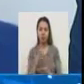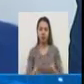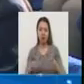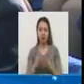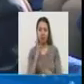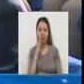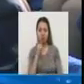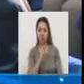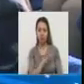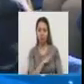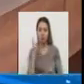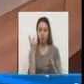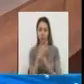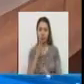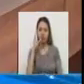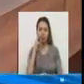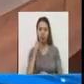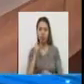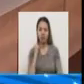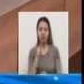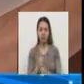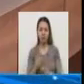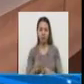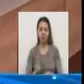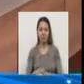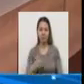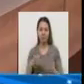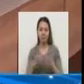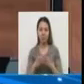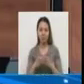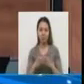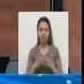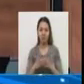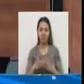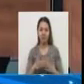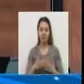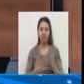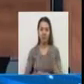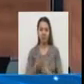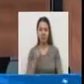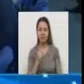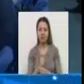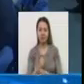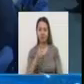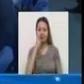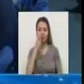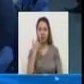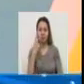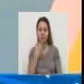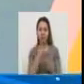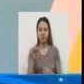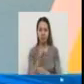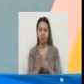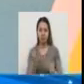ұлт болу үшін болашаққа қалай қадам басатынын, және бұқаралық сананы қалай өзгертетіні жөнінде алысты болжайтын